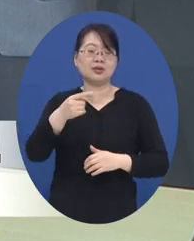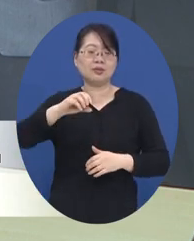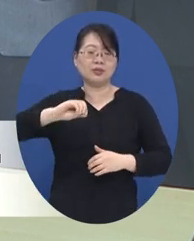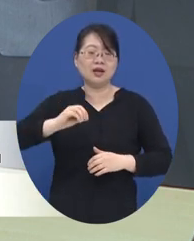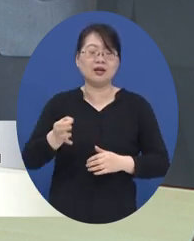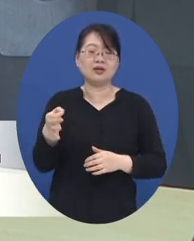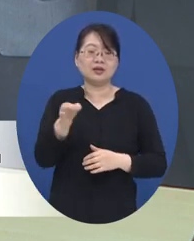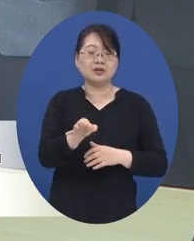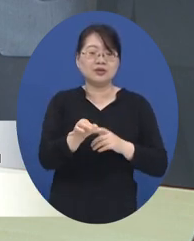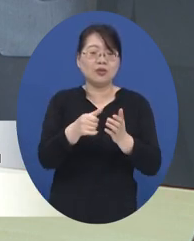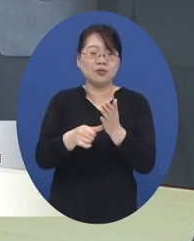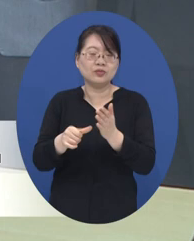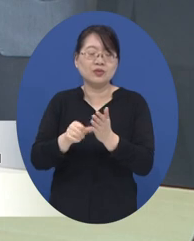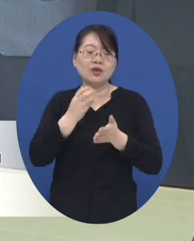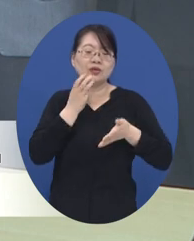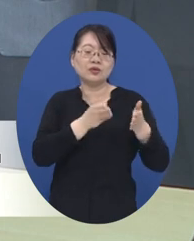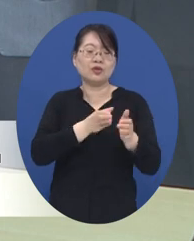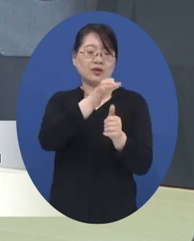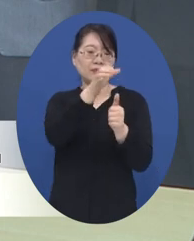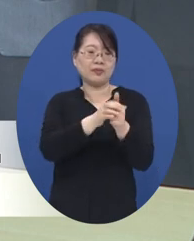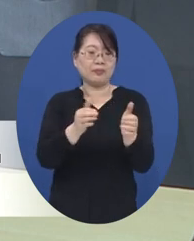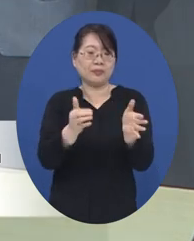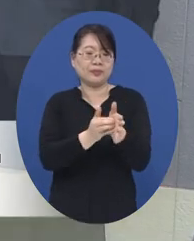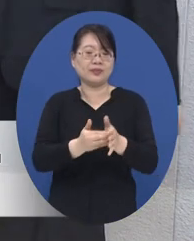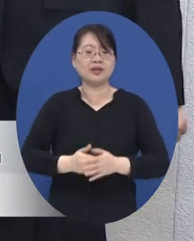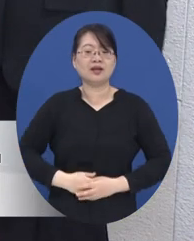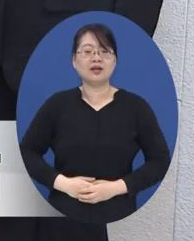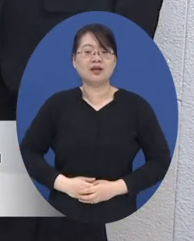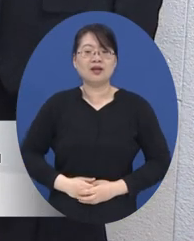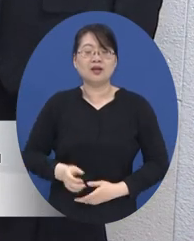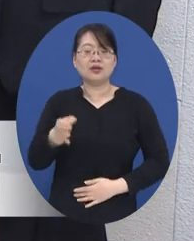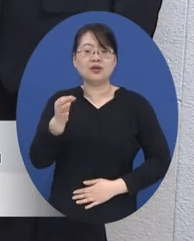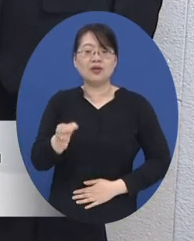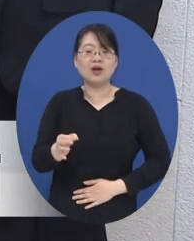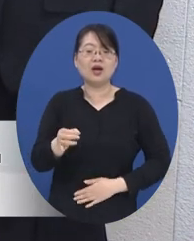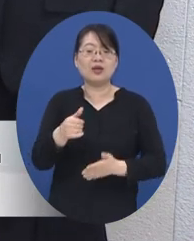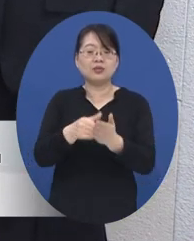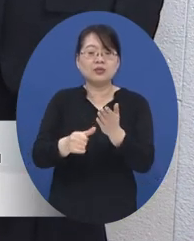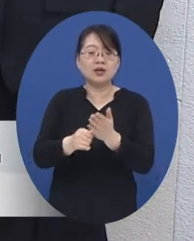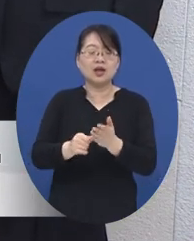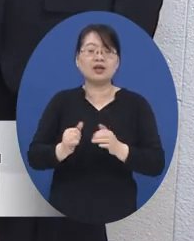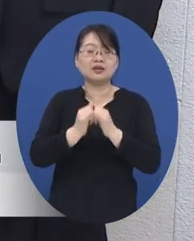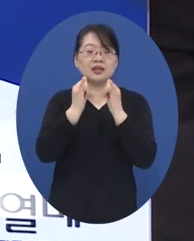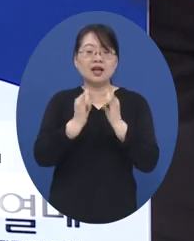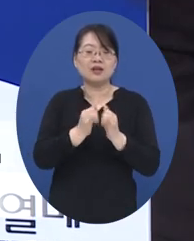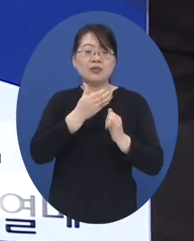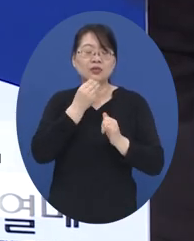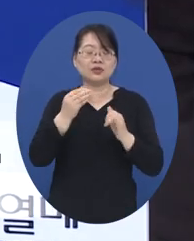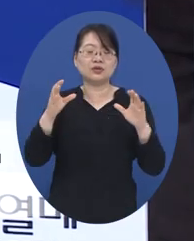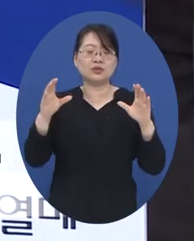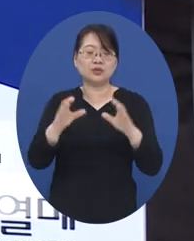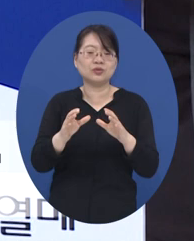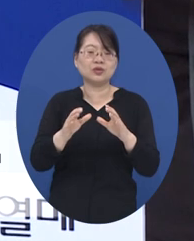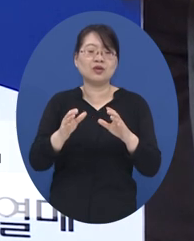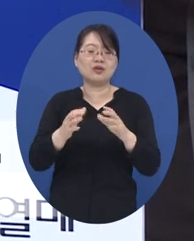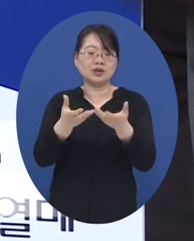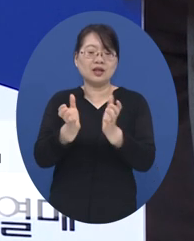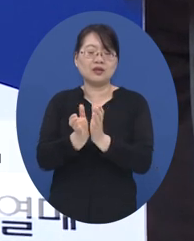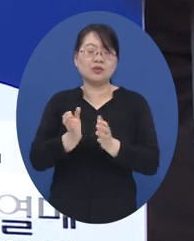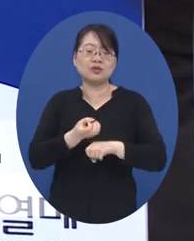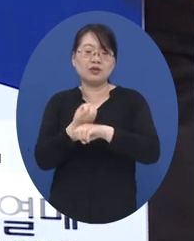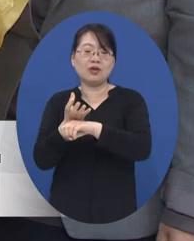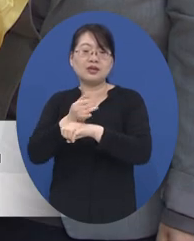상당의 성금과 성품을 경기도의 기타 캤습니다 성금과 성품은 경기 사회복지공동모금회 로 전달돼